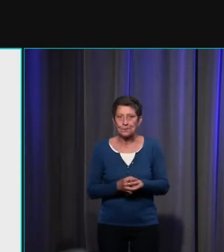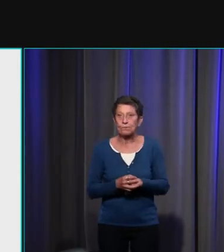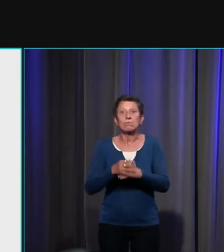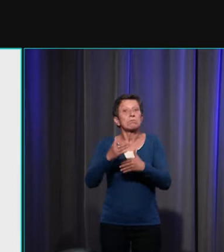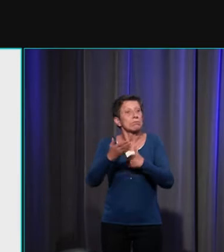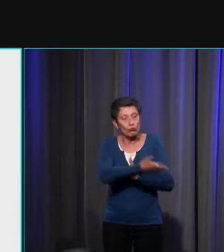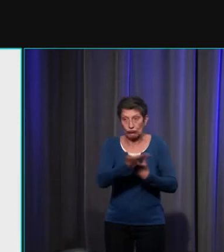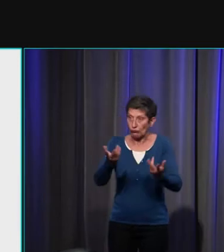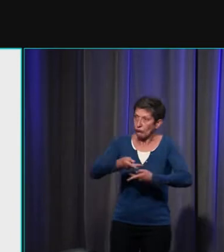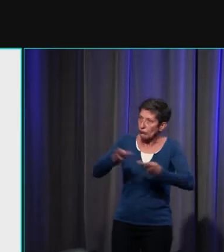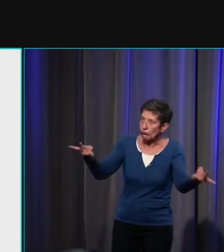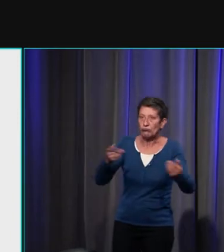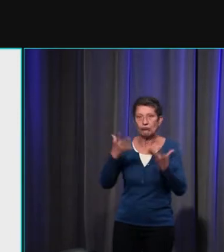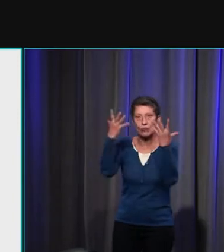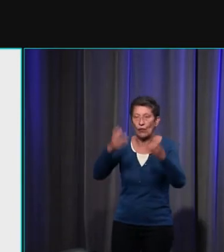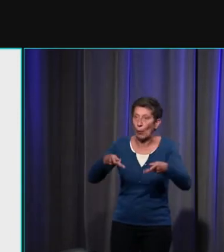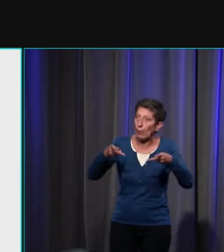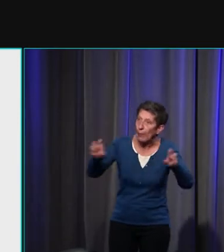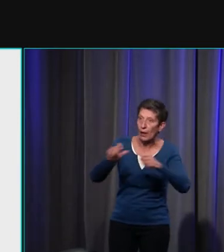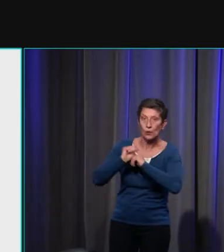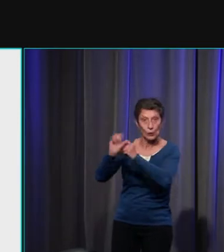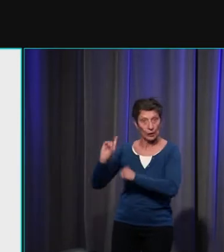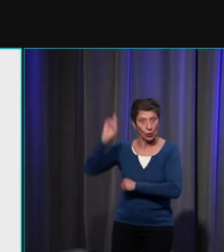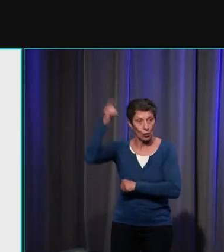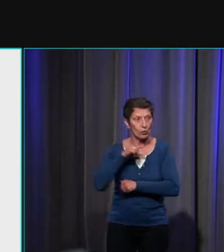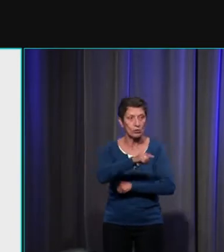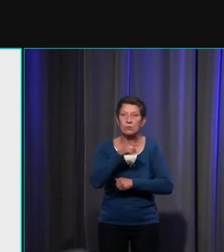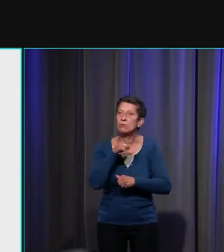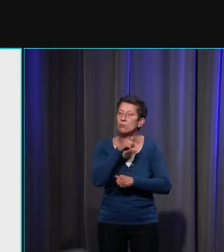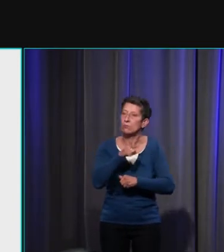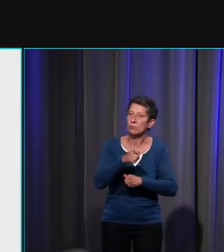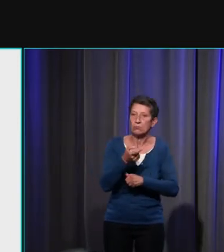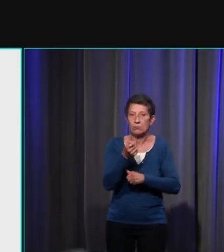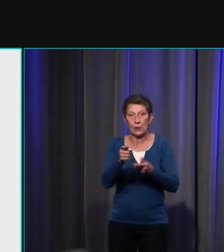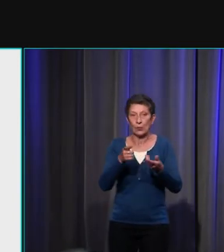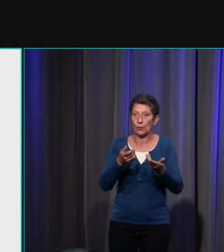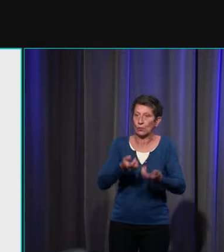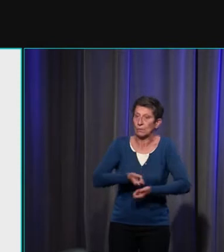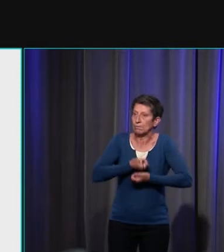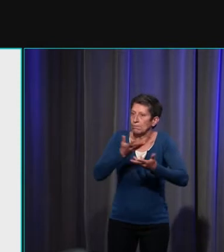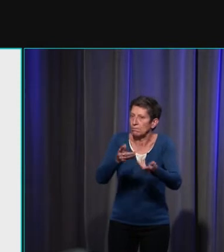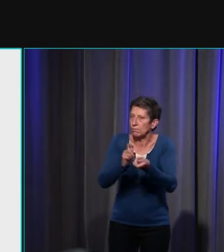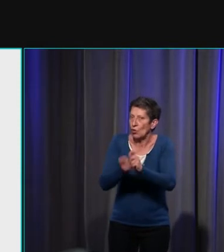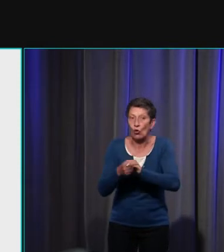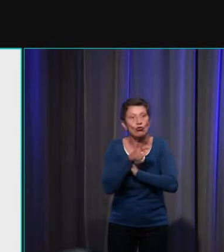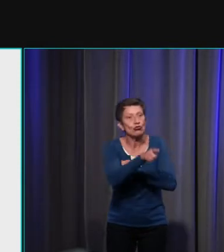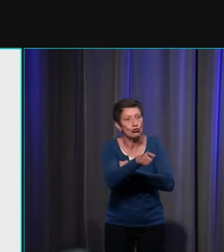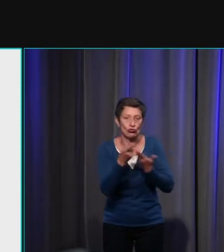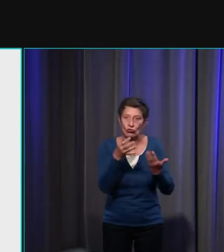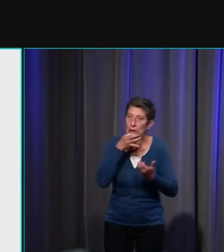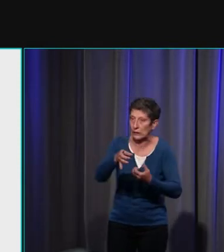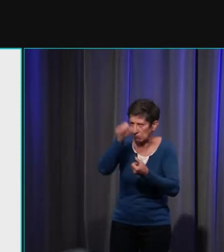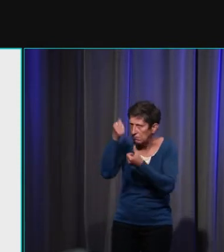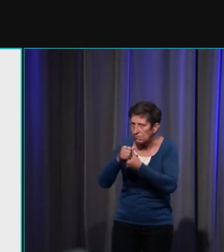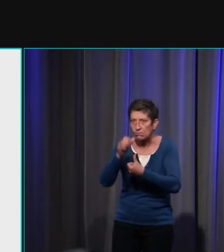ce discours qui préconise la paix de dieu ils changent un peu de ton et il rappelle que l'empereur de byzance